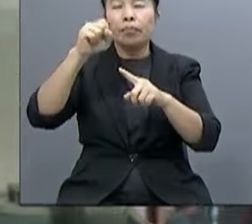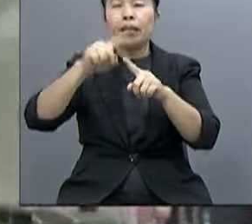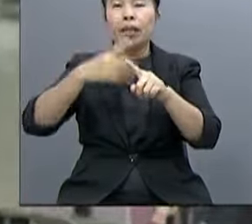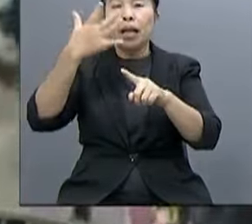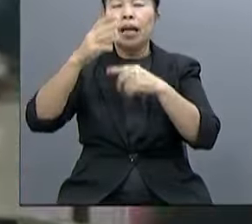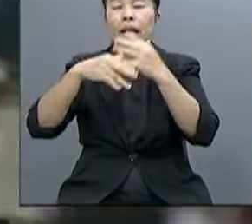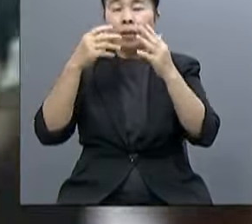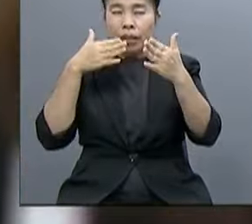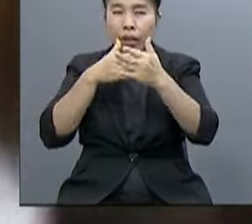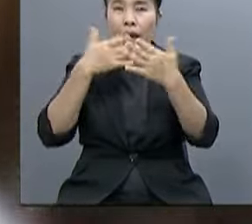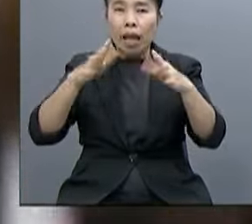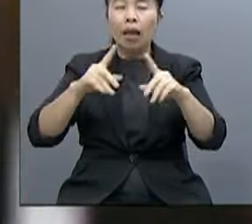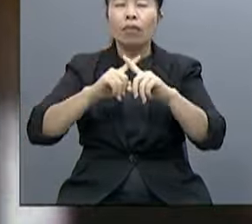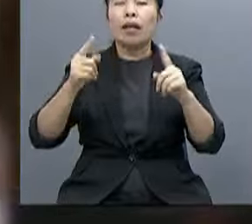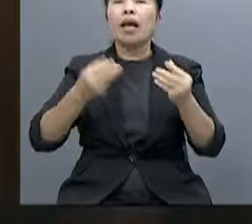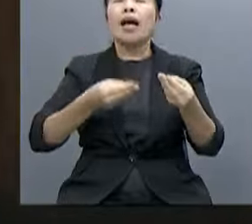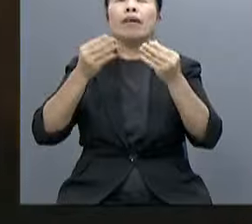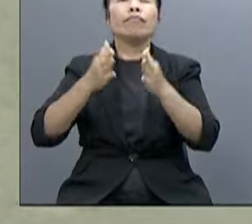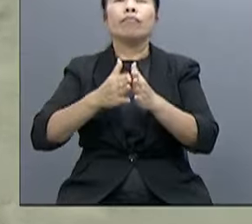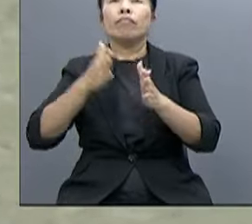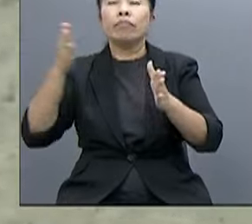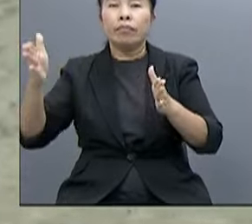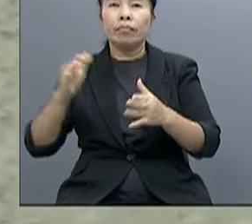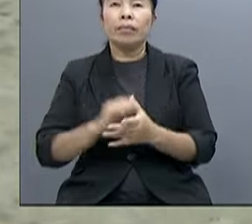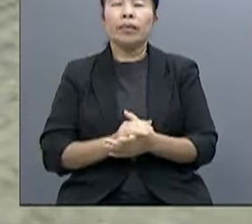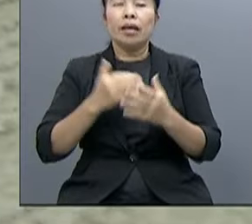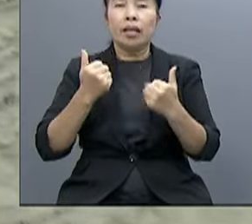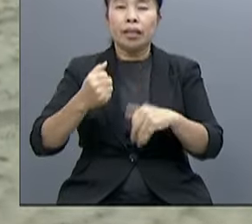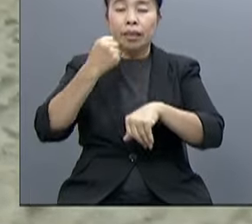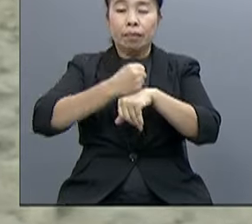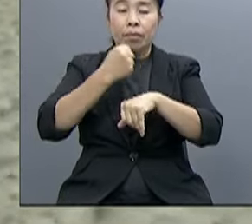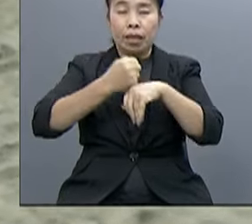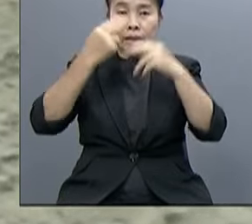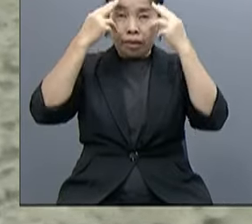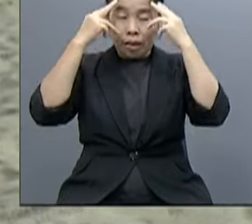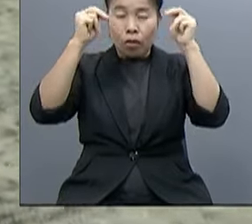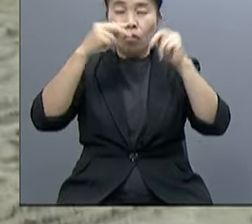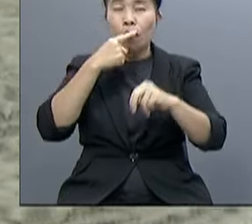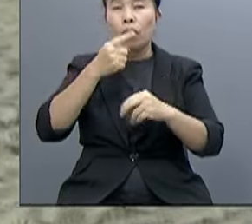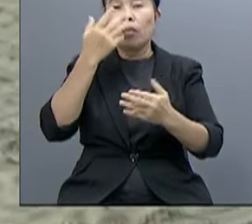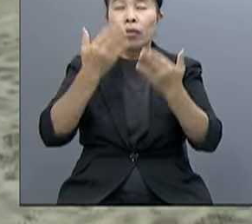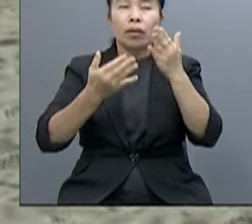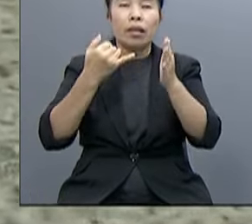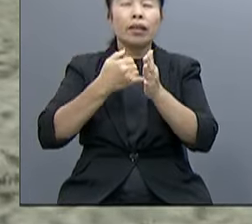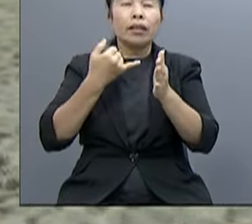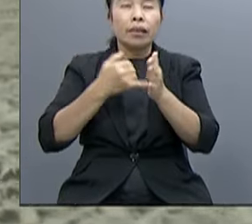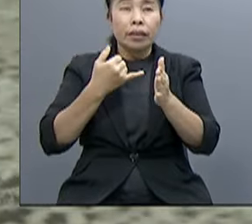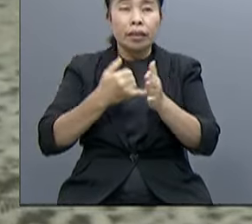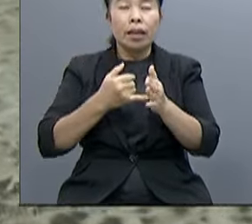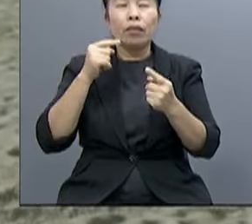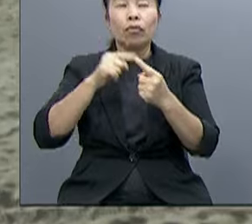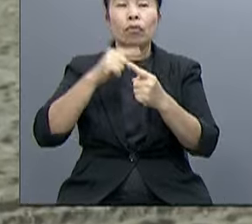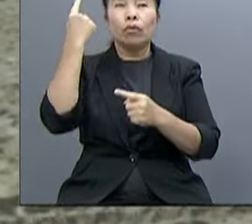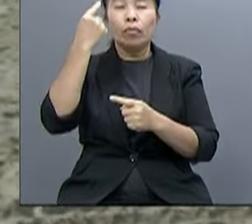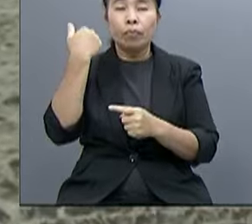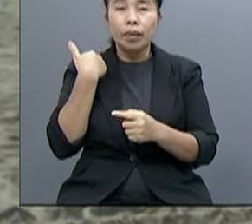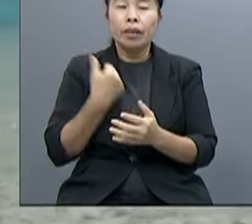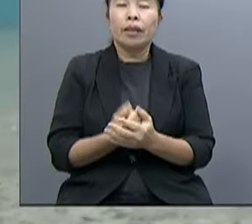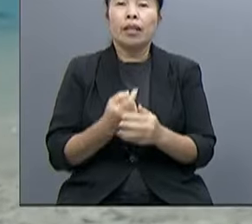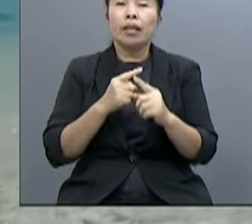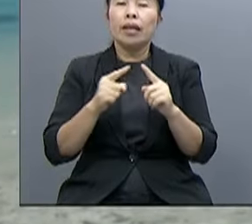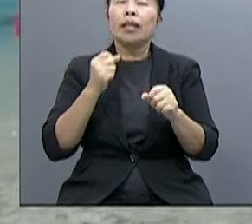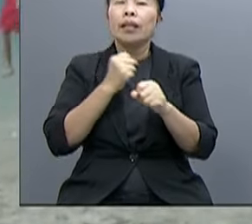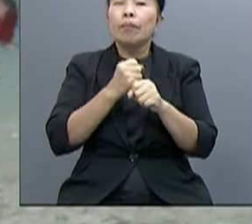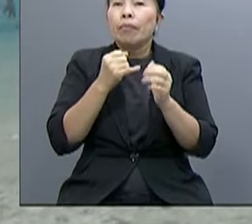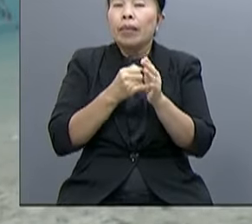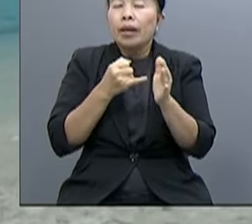10 พฤษภาคม 2567ค่ะรองโฆษกประจำสำนักนายกรัฐมนตรีบอกว่าการอำนวยความสะดวกในการเดินทางของนักท่องเที่ยวอินเดียและไต้หวันที่จะเดินทางเข้